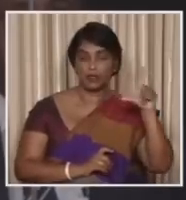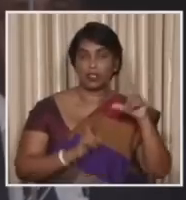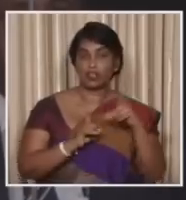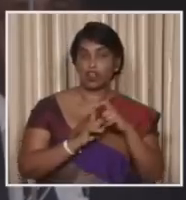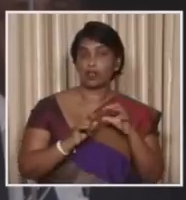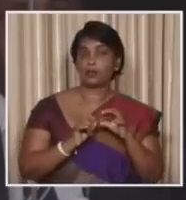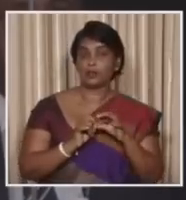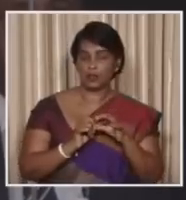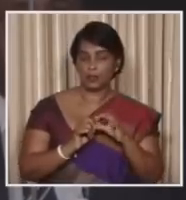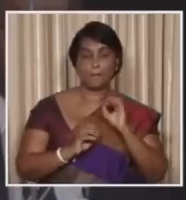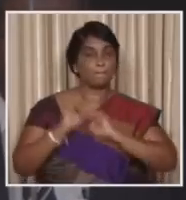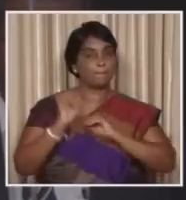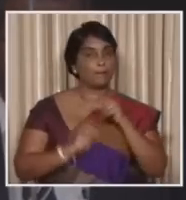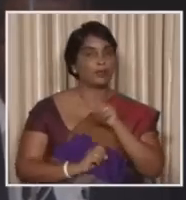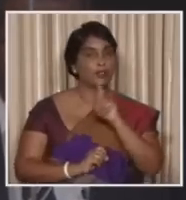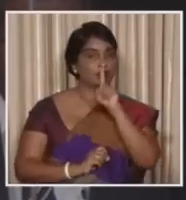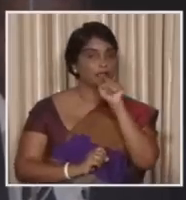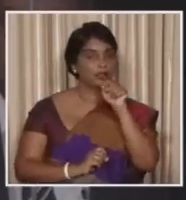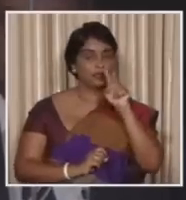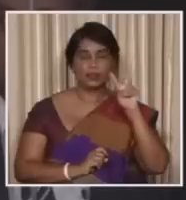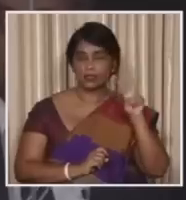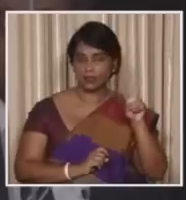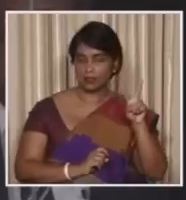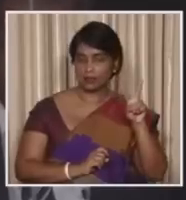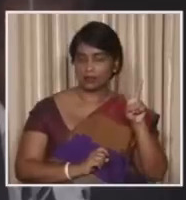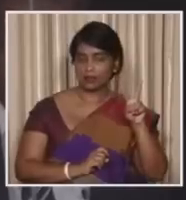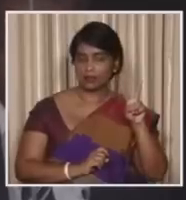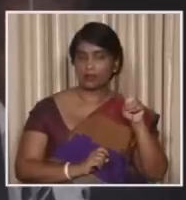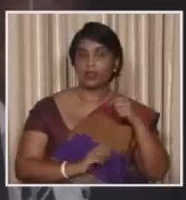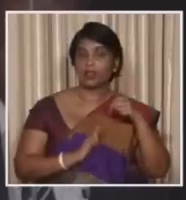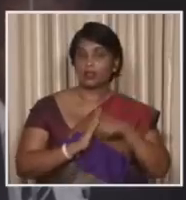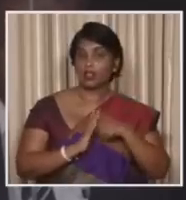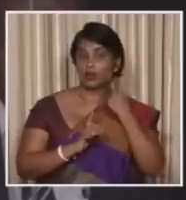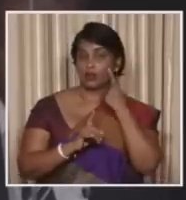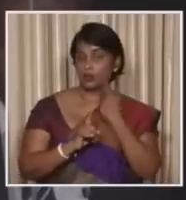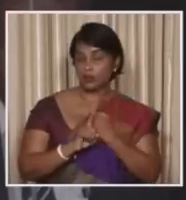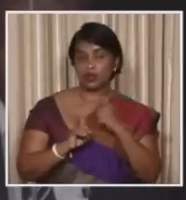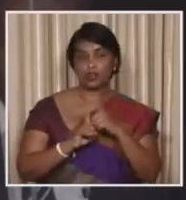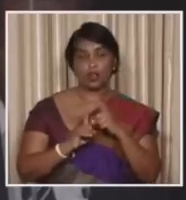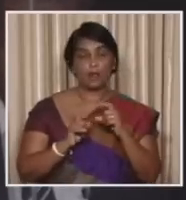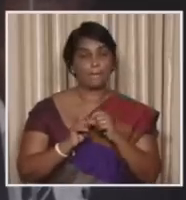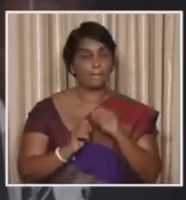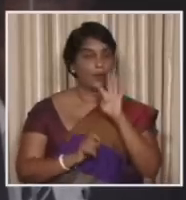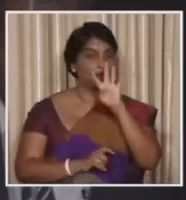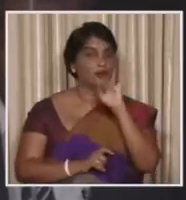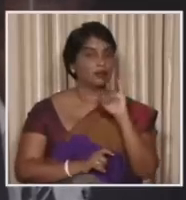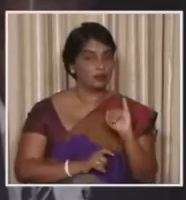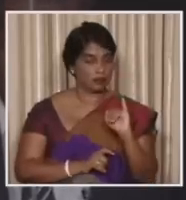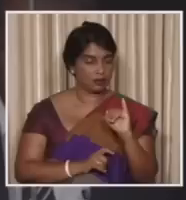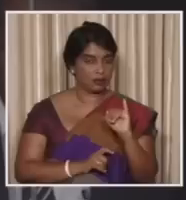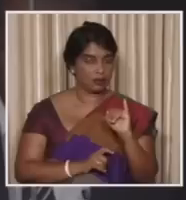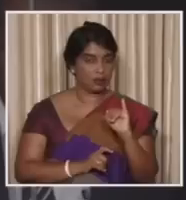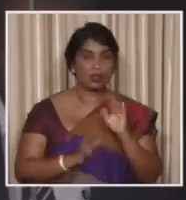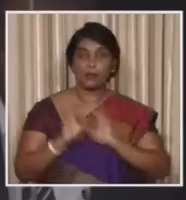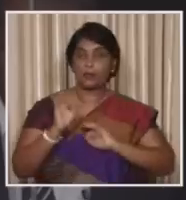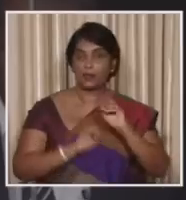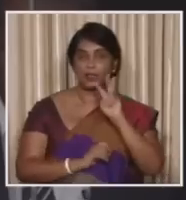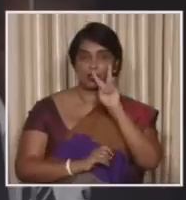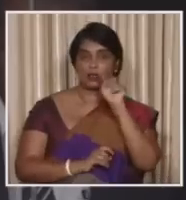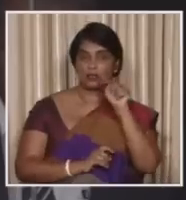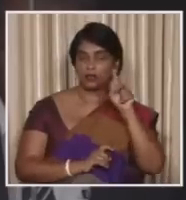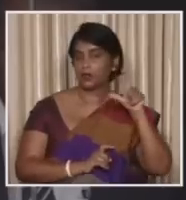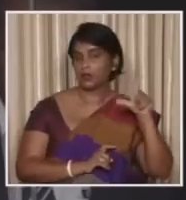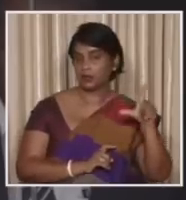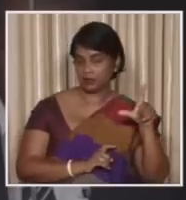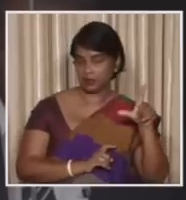बिलियन प्रतिशत एकाई दशम देखाई दक्षिण कोरिया व डॉलर बिलियन हतलीस हयाई प्रतिशत देखाई दशम